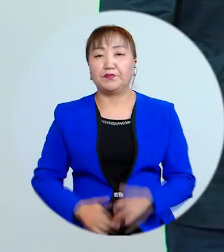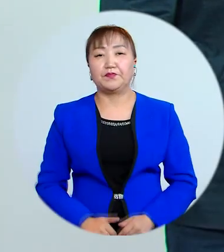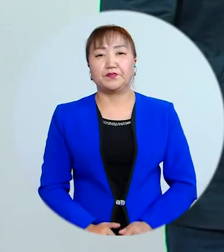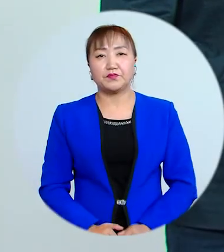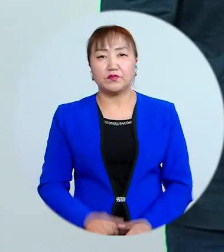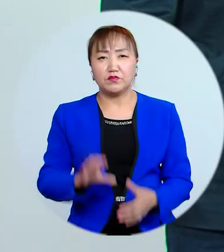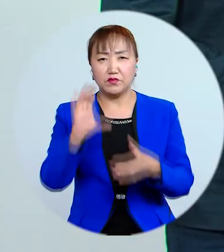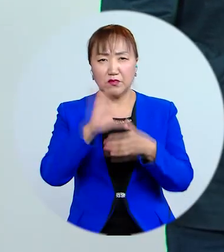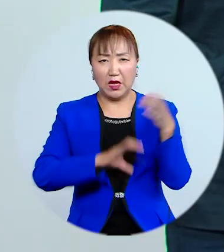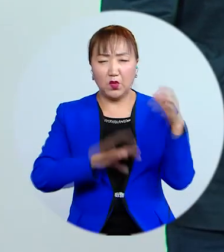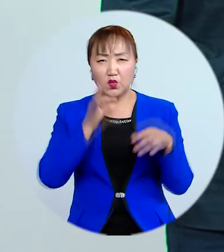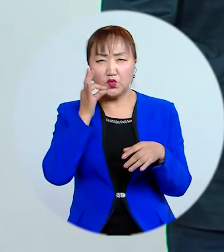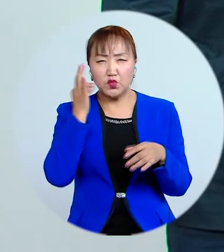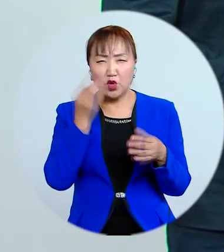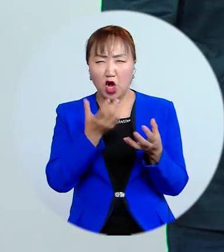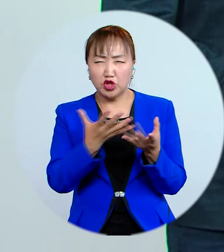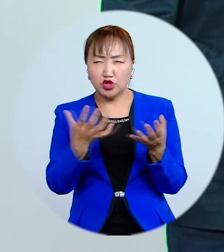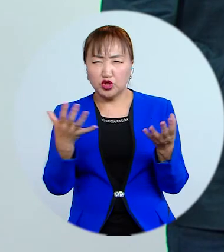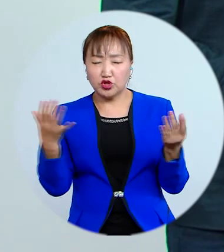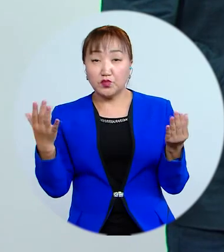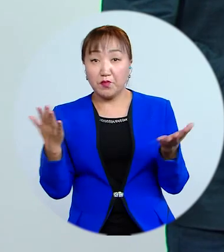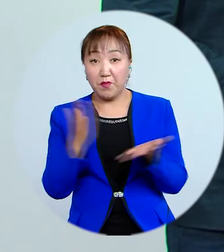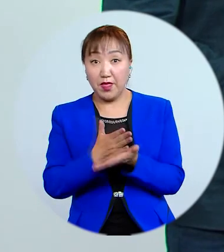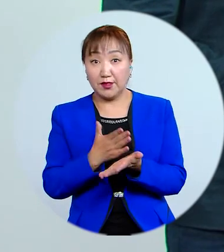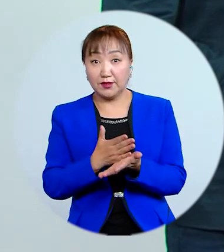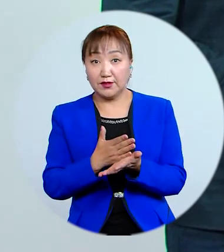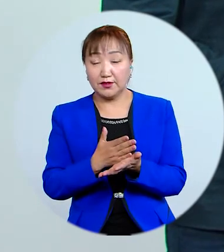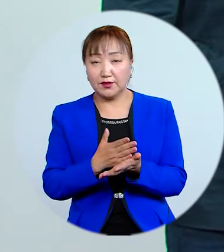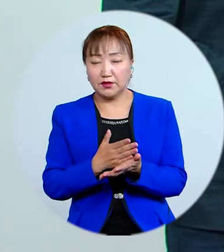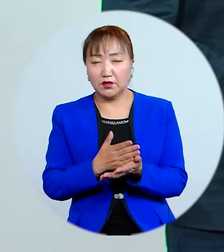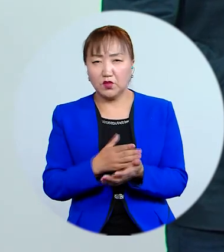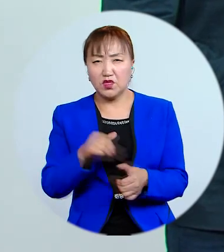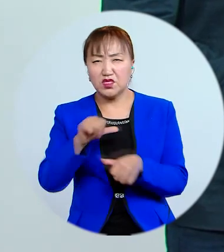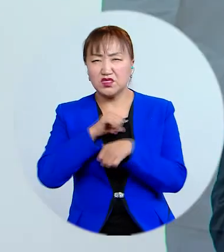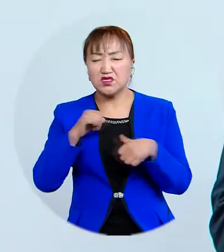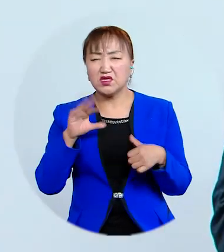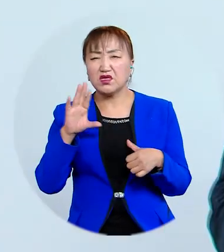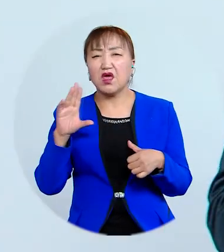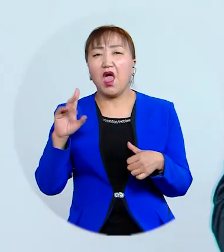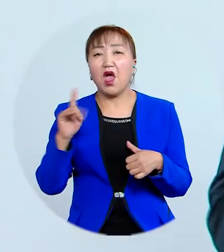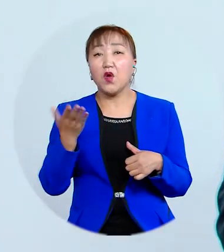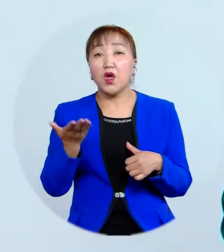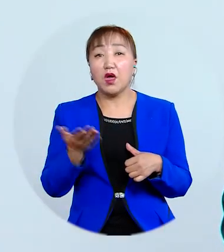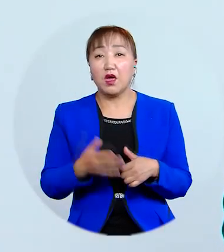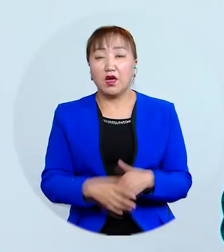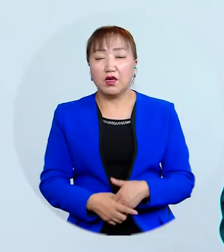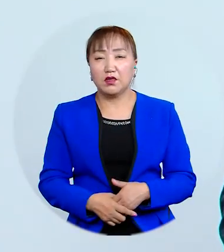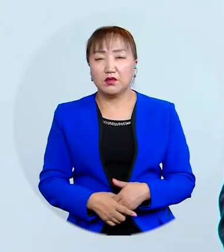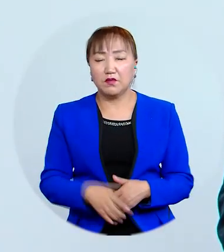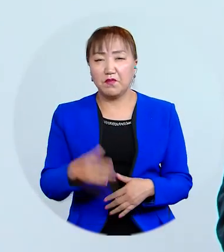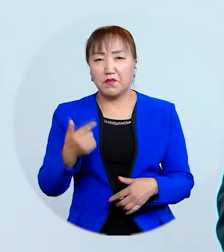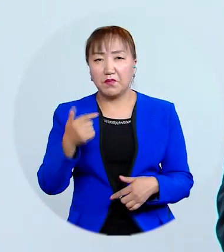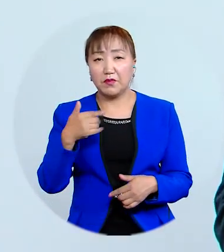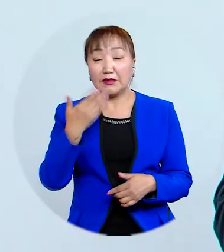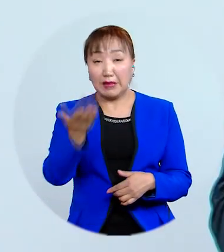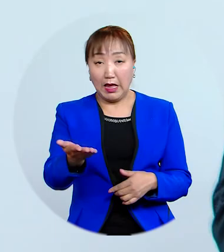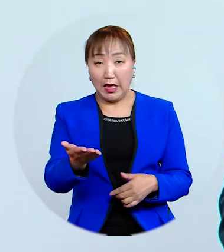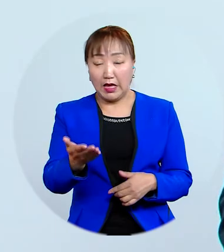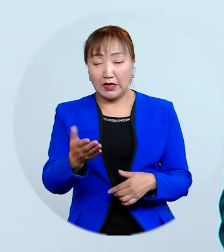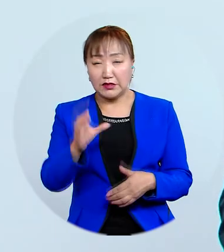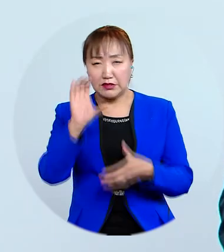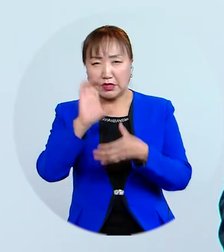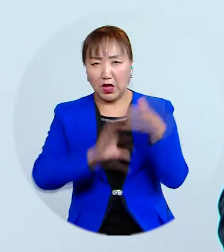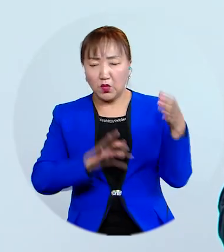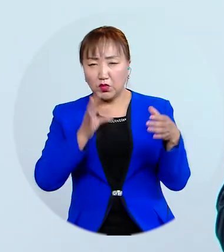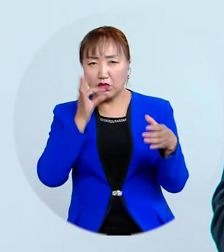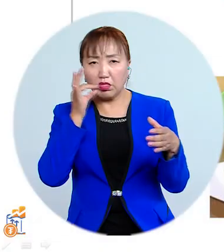олон төрлүүд байдаг юм байна. Санхүүгийн луйврт өрцөн иргэн яах ёстой вэ? За хэрвээ та санхүүгийн ямар нэгэн одоо луйврт өрцсөн